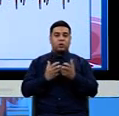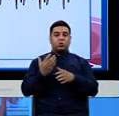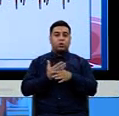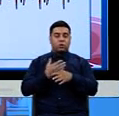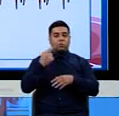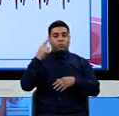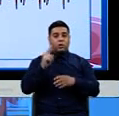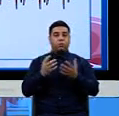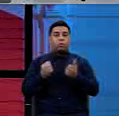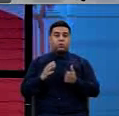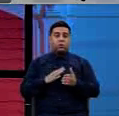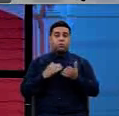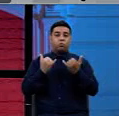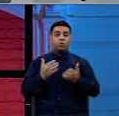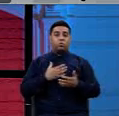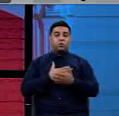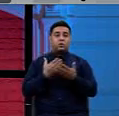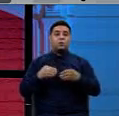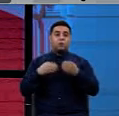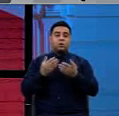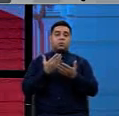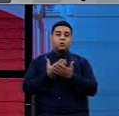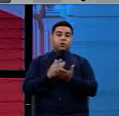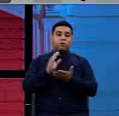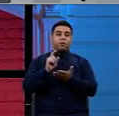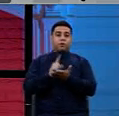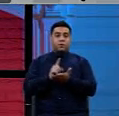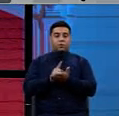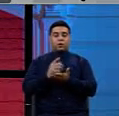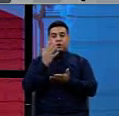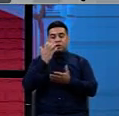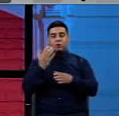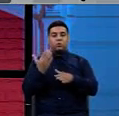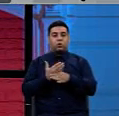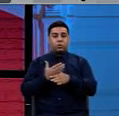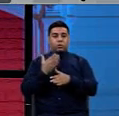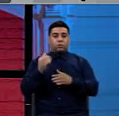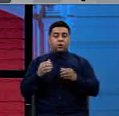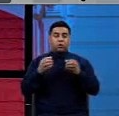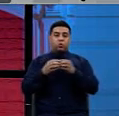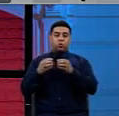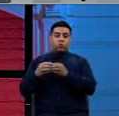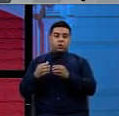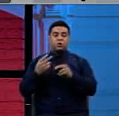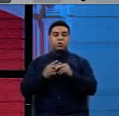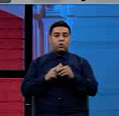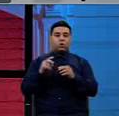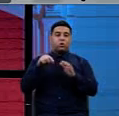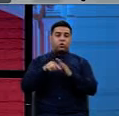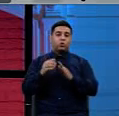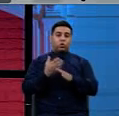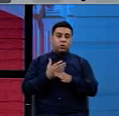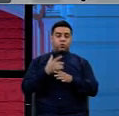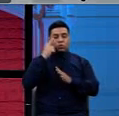oldik. Bugun bizga berilgan misol va masallarni rasmlar orqali, guruhlash orqali